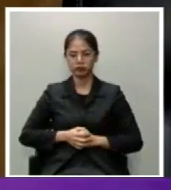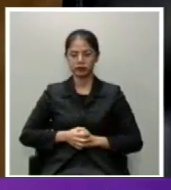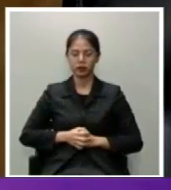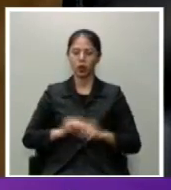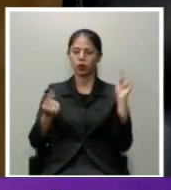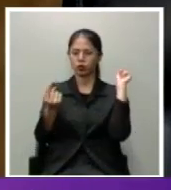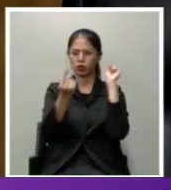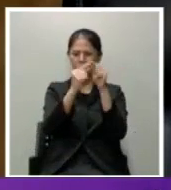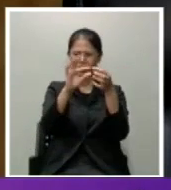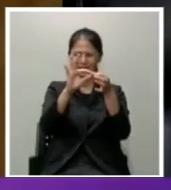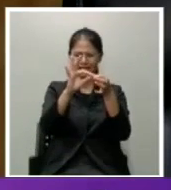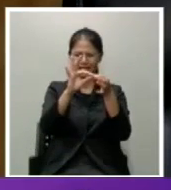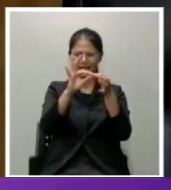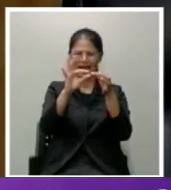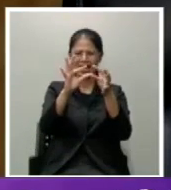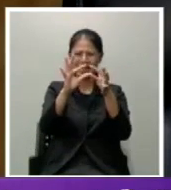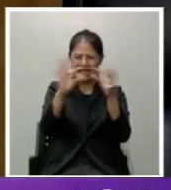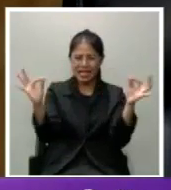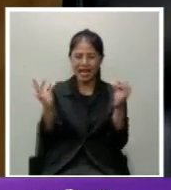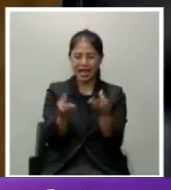เรื่องที่ดินโรงงานยาสูบ